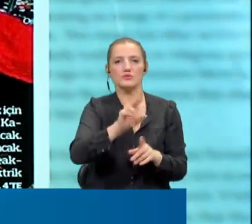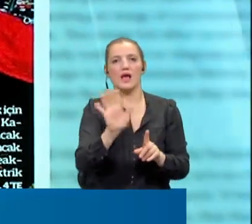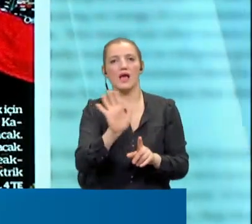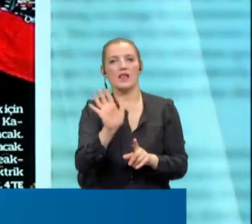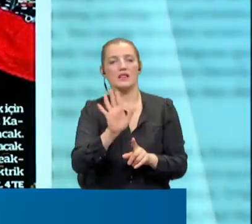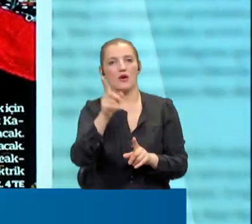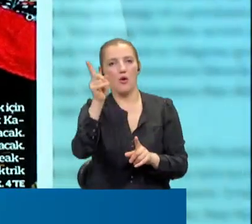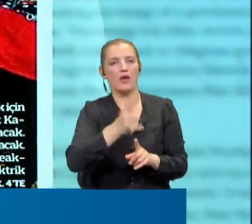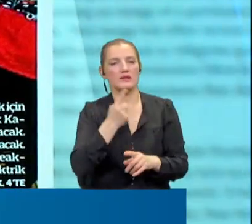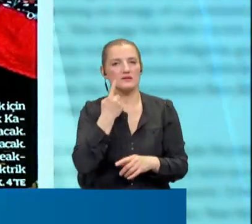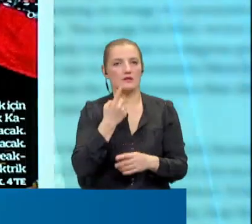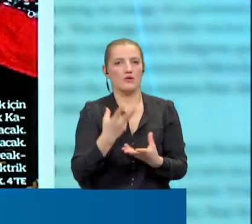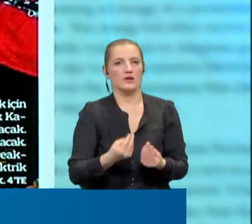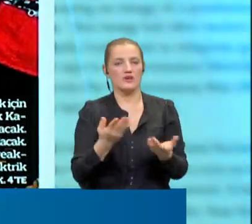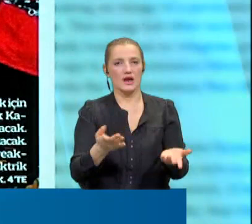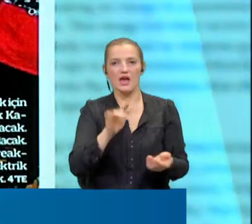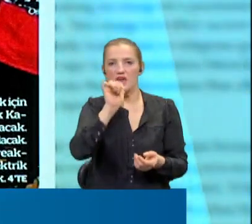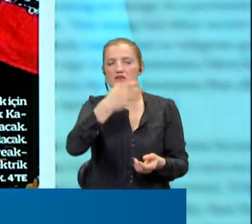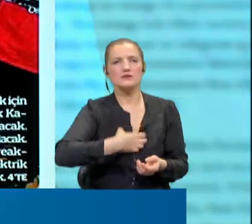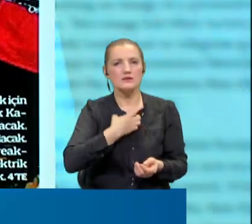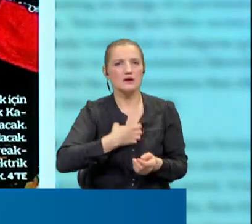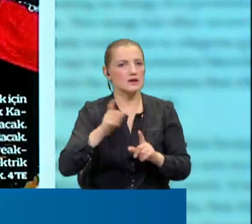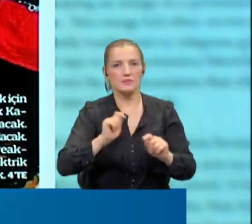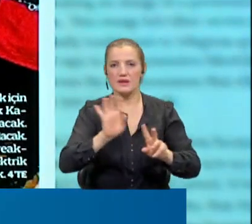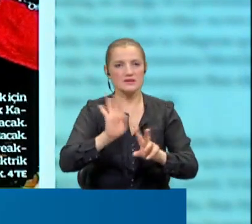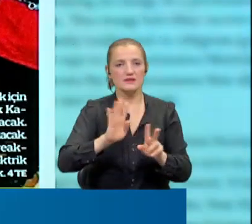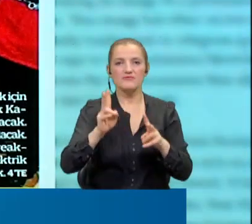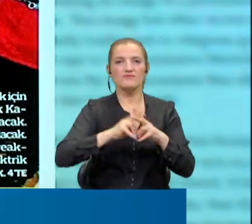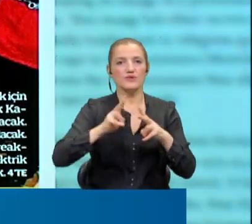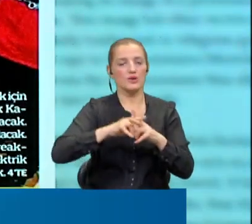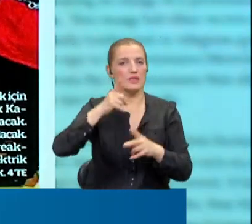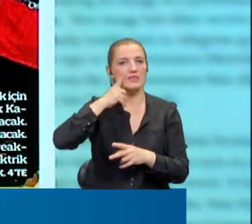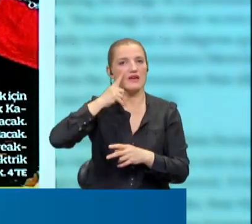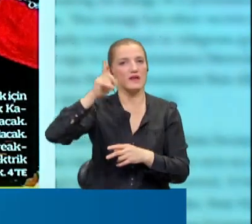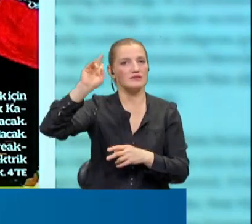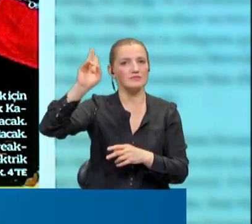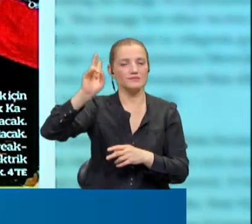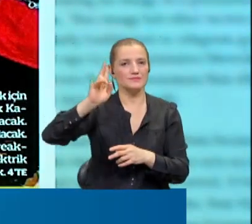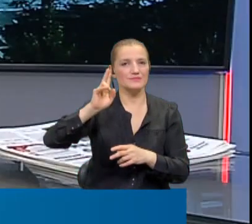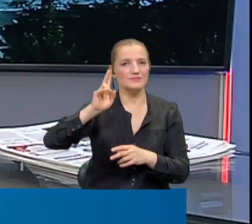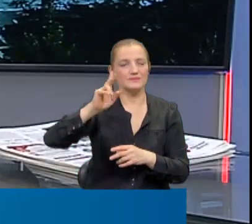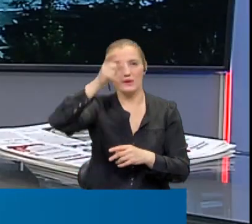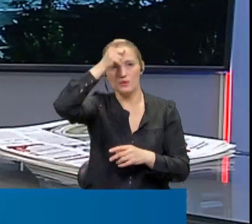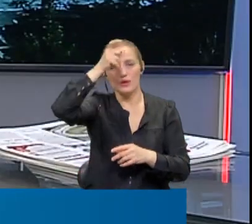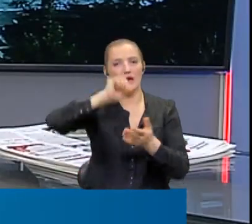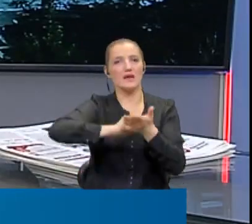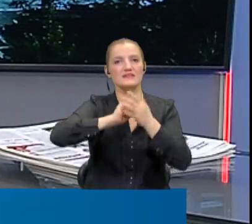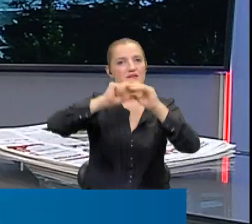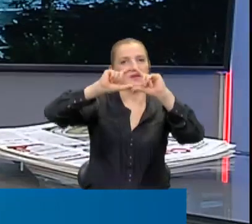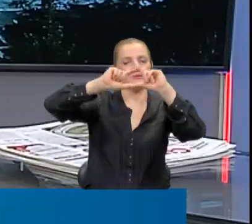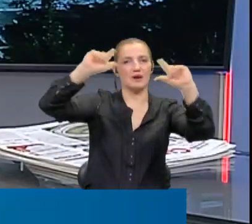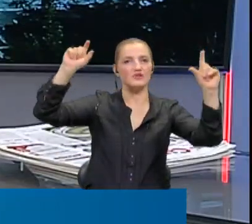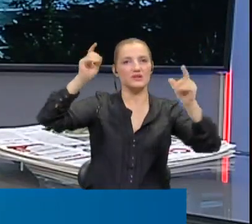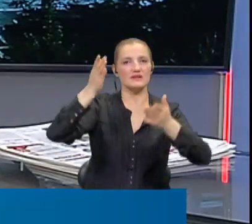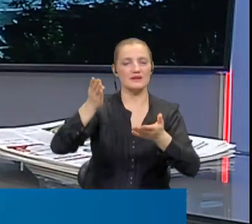50 oranında olacak hiç Endişelenmeyin faturanın yarısı yine devletten Türkiye gazetesinin manşetinde